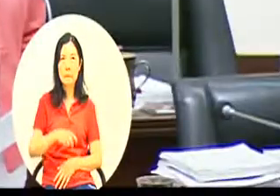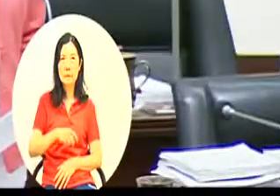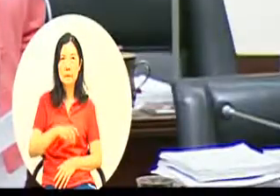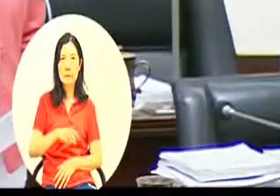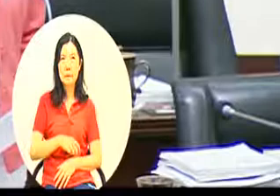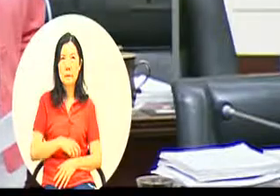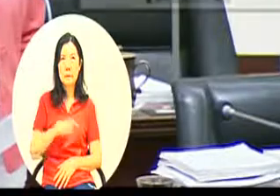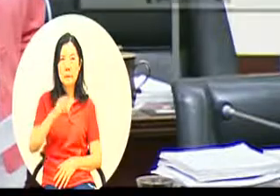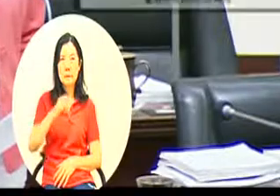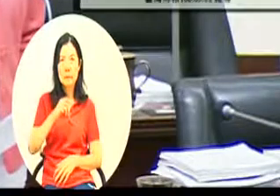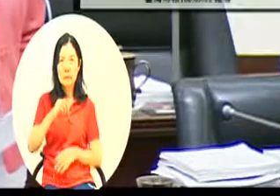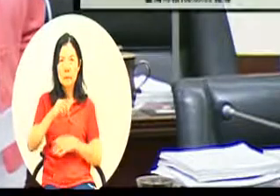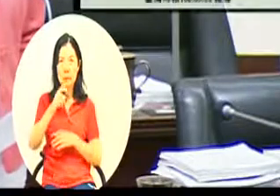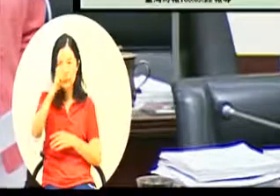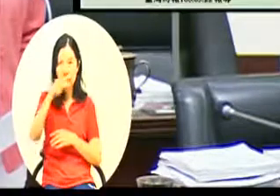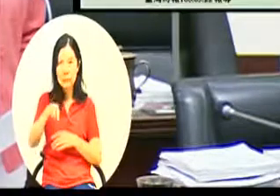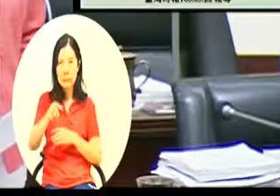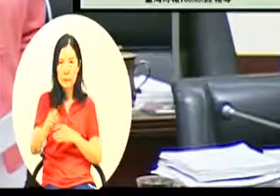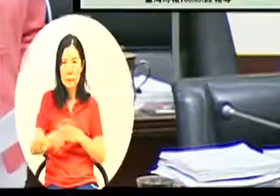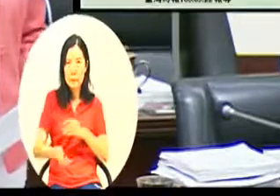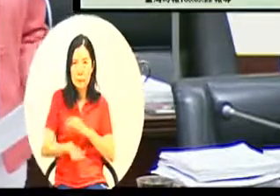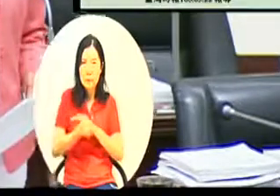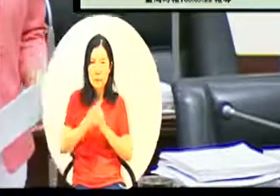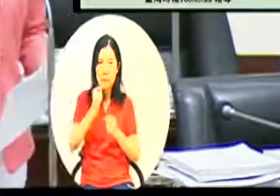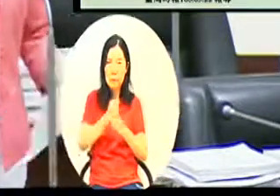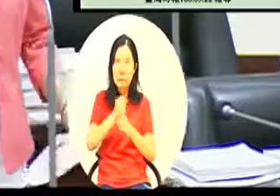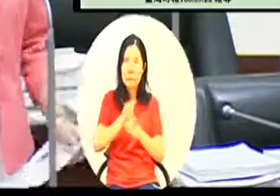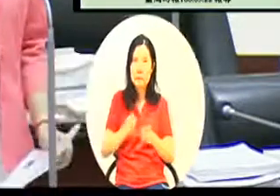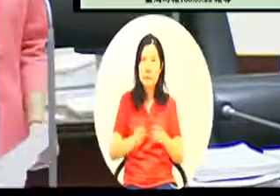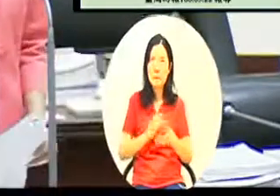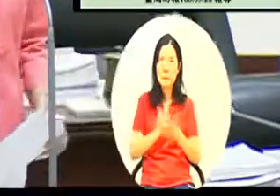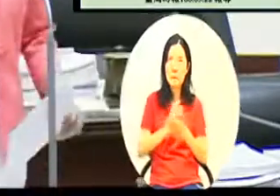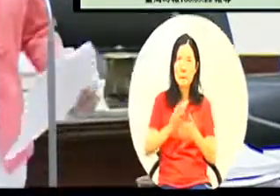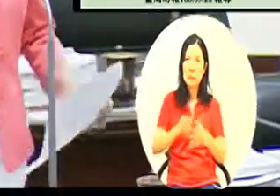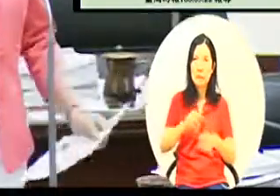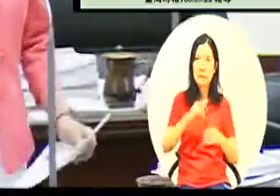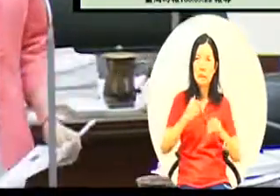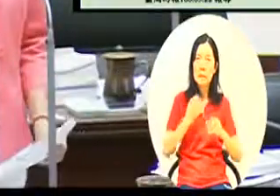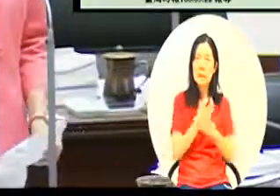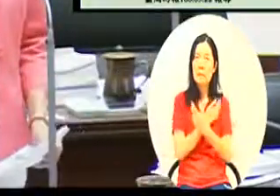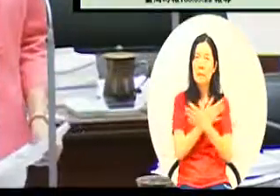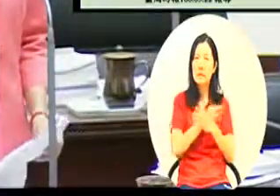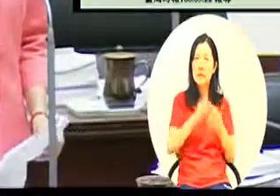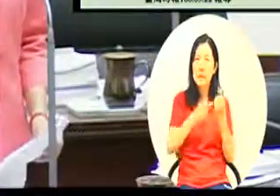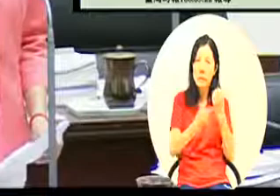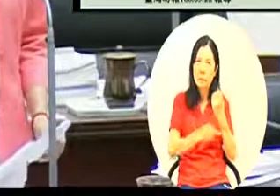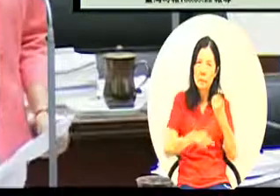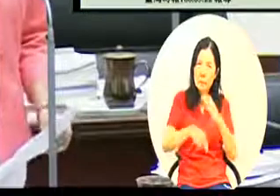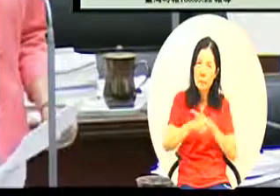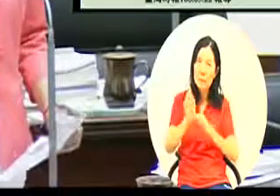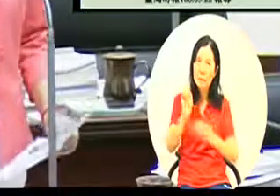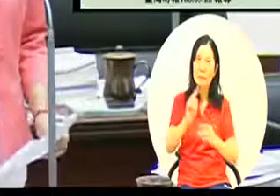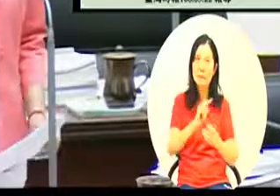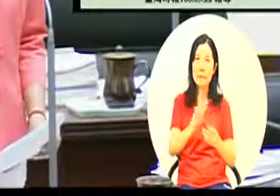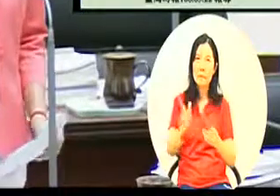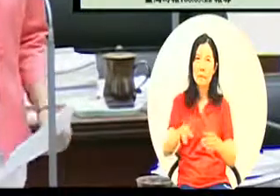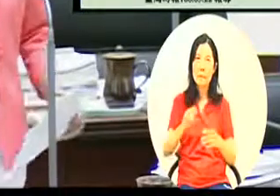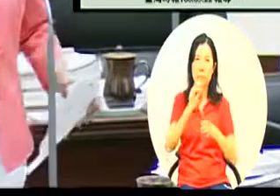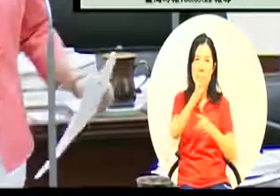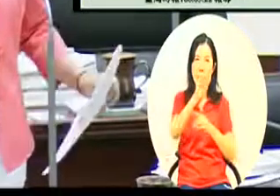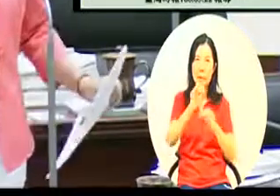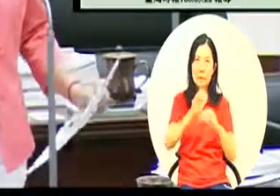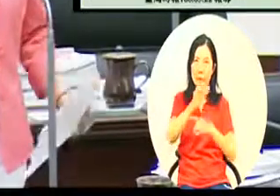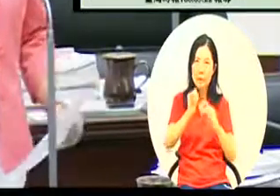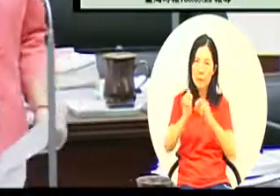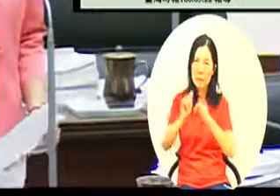边呢能积极处理哈，因为我都要讲诶，我们不管法令怎样，不管他犯了什么刑法，但是呢，在农民看起来，他